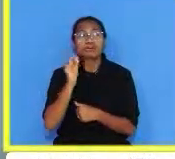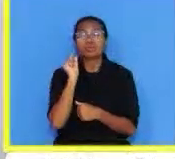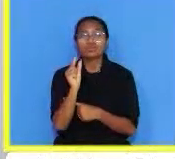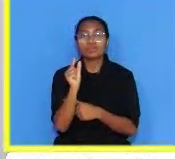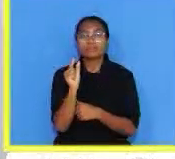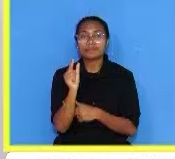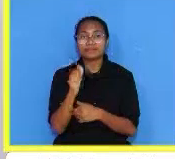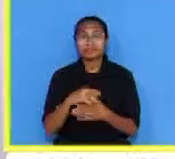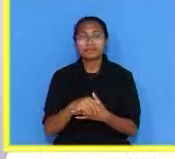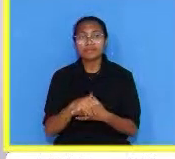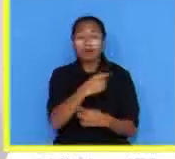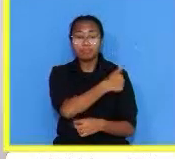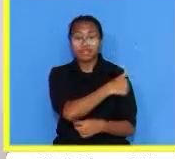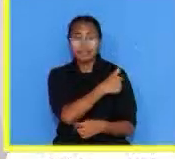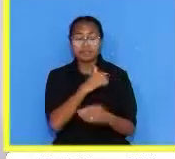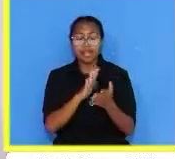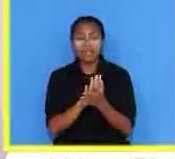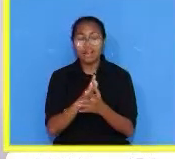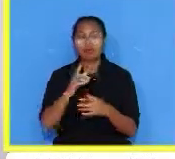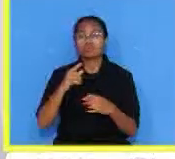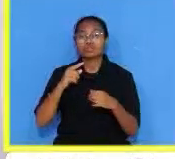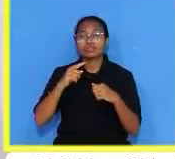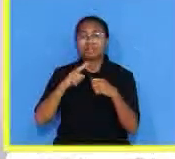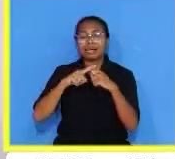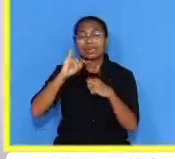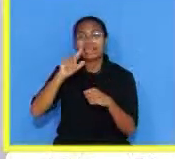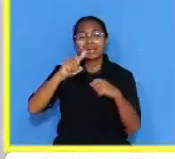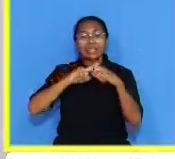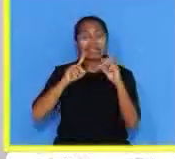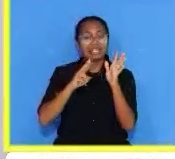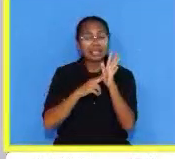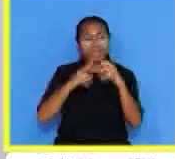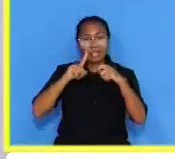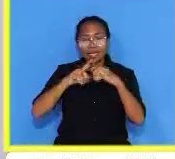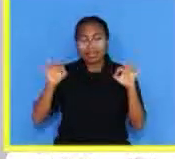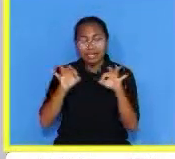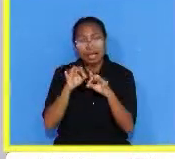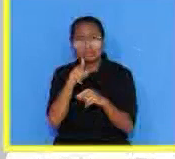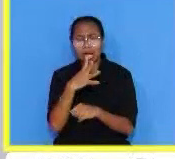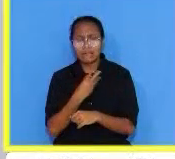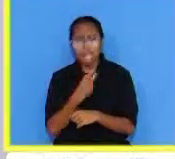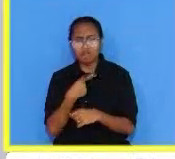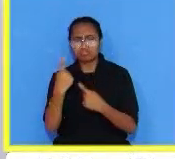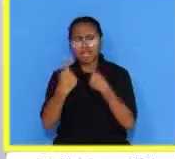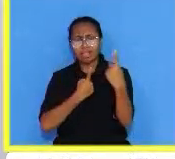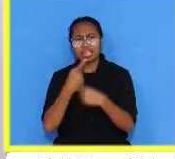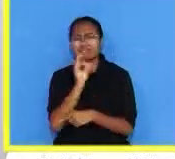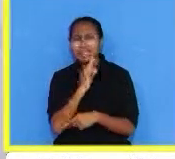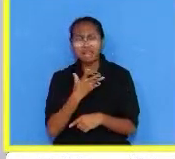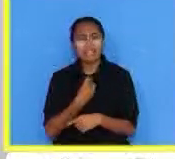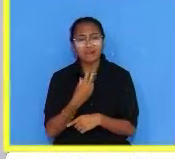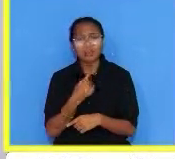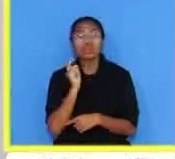di puskesmas atau klinik terdekat. Jadi jangan takut lagi untuk datang dan